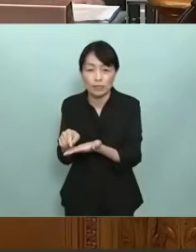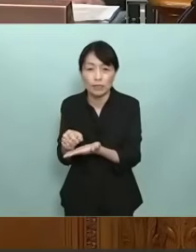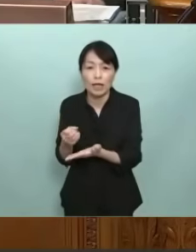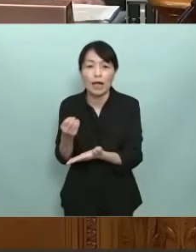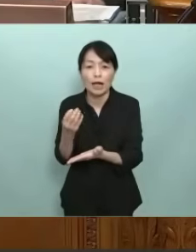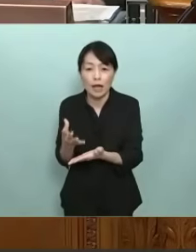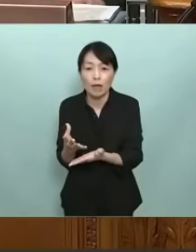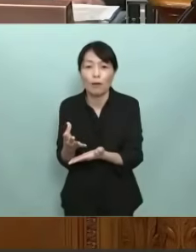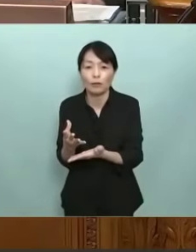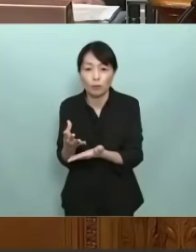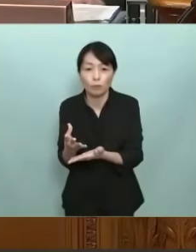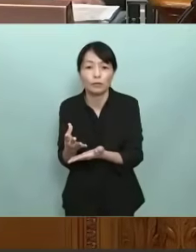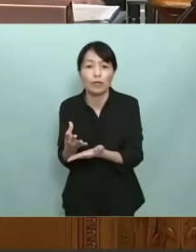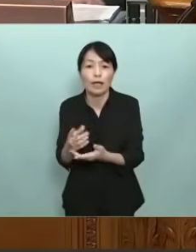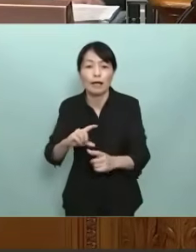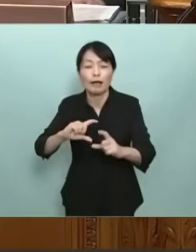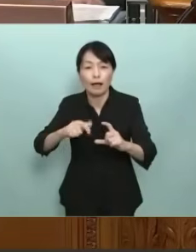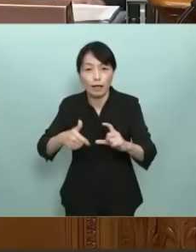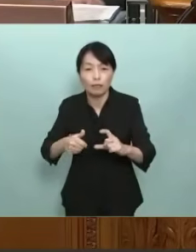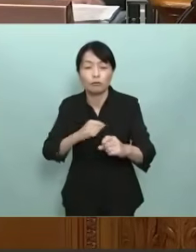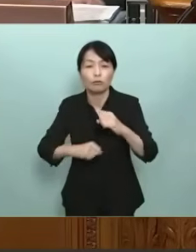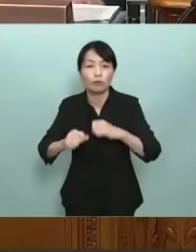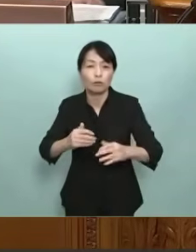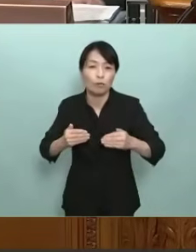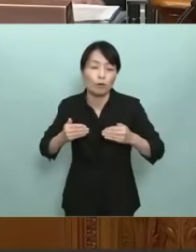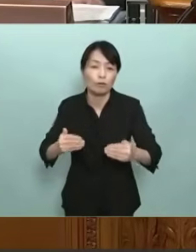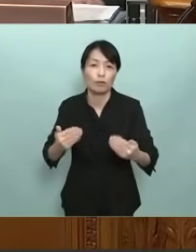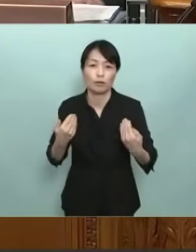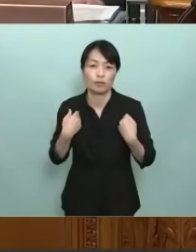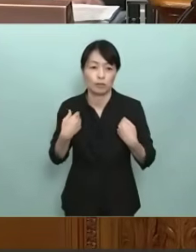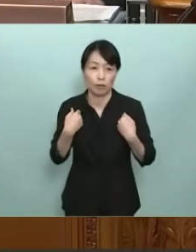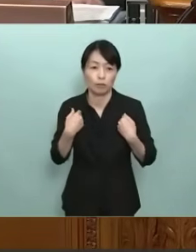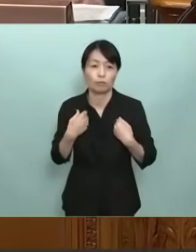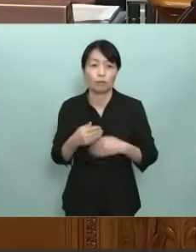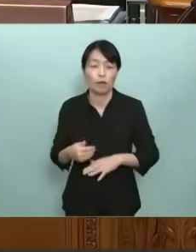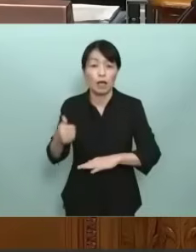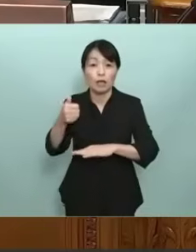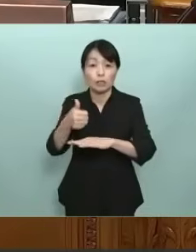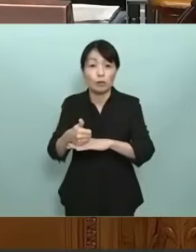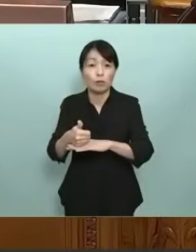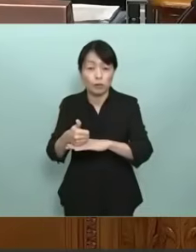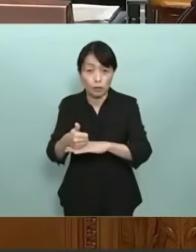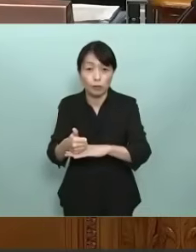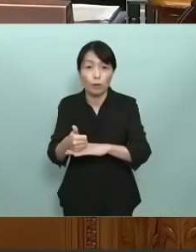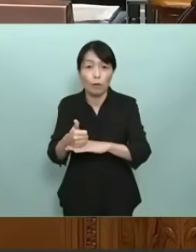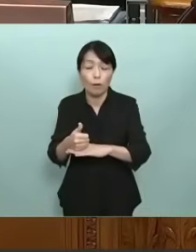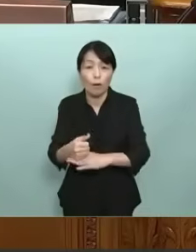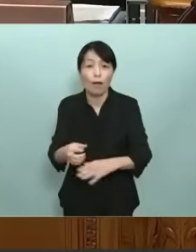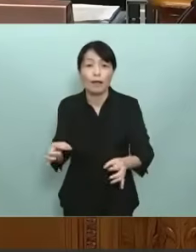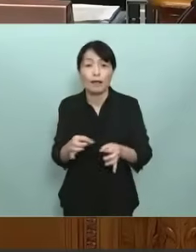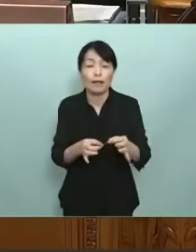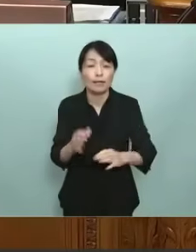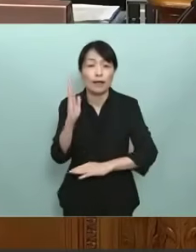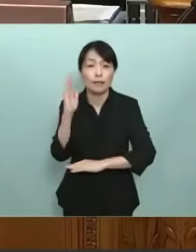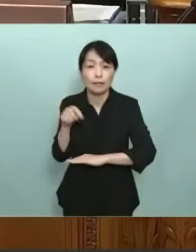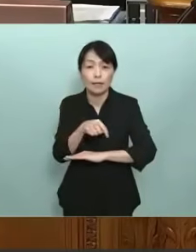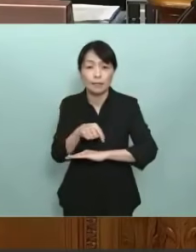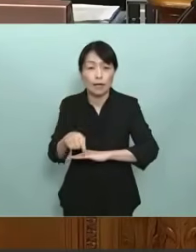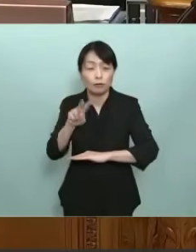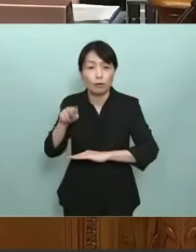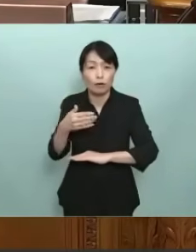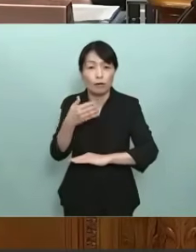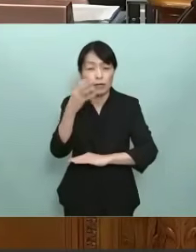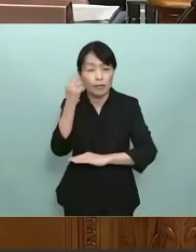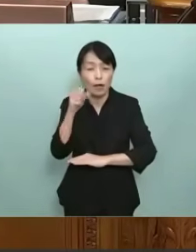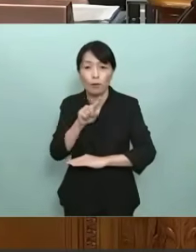取り組むべきだと考えますが総理が考える経済政策の理念をご説明ください国民民主